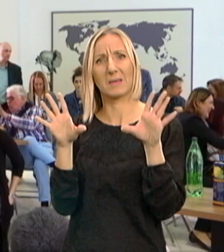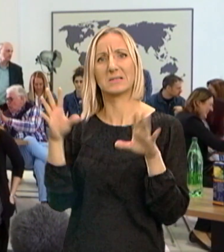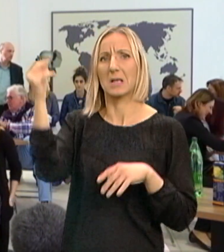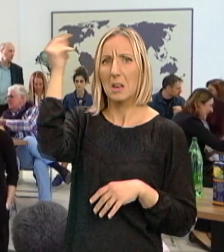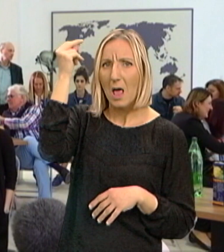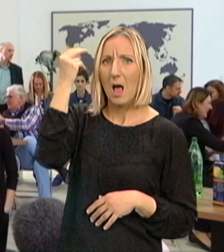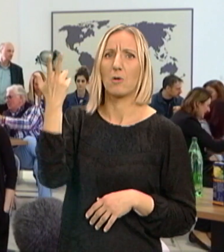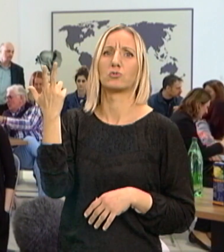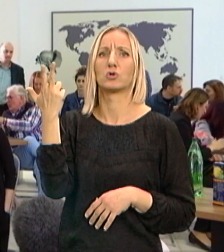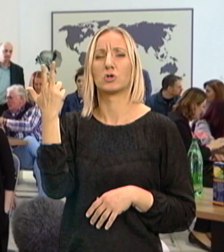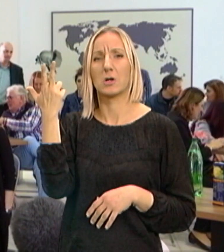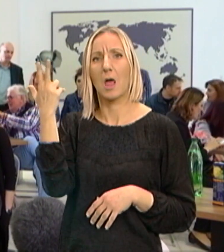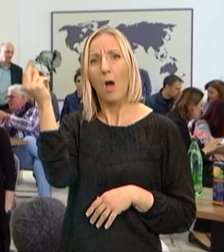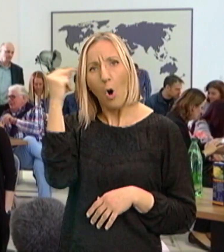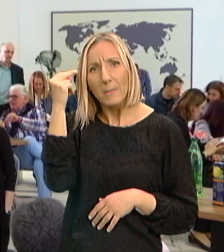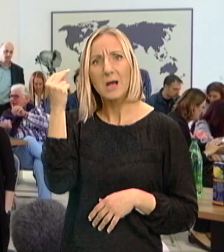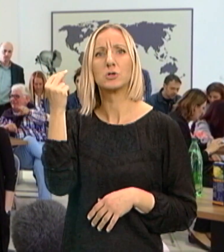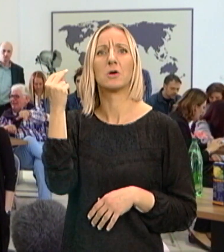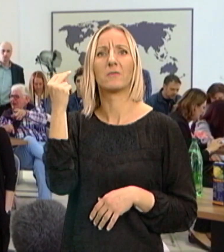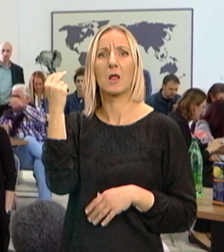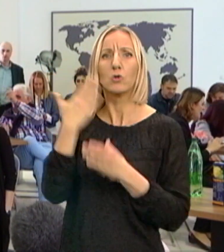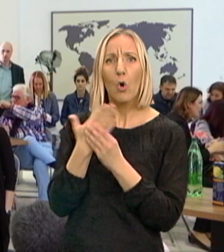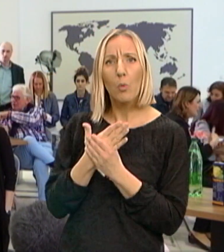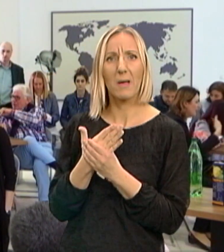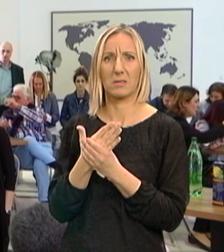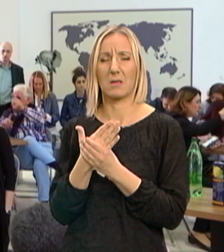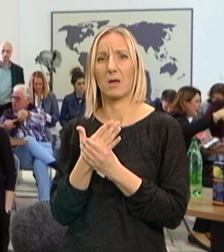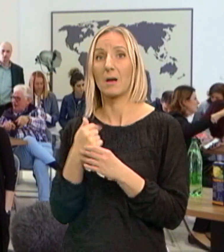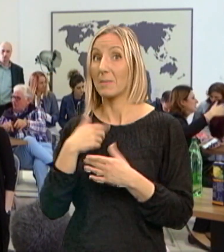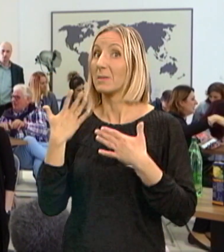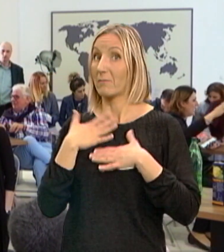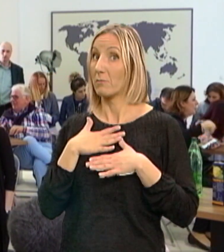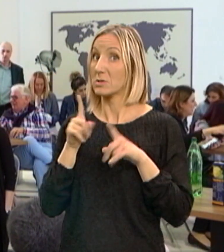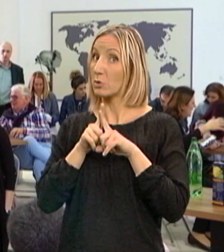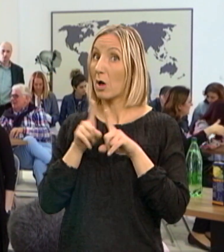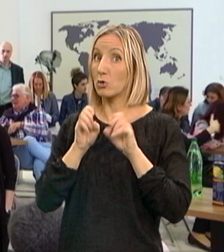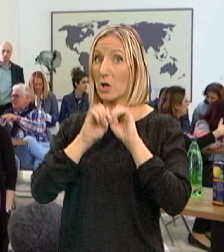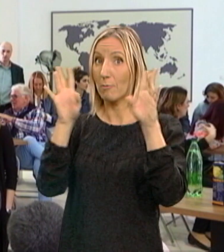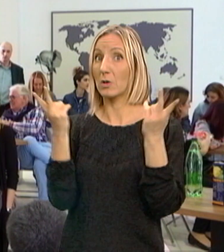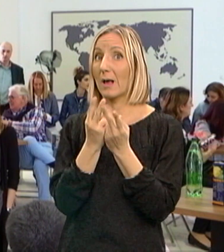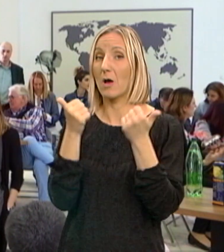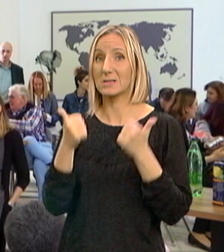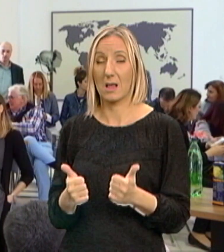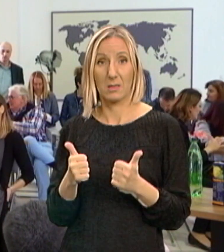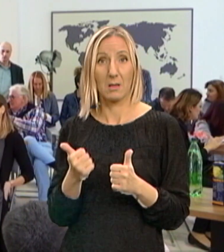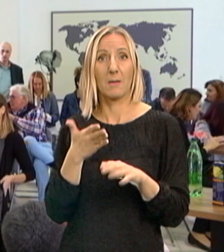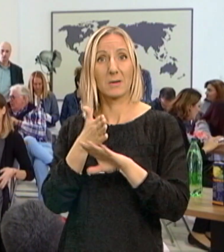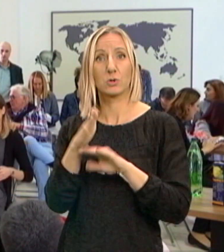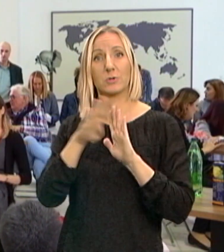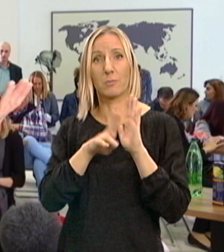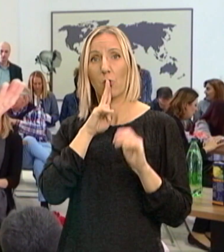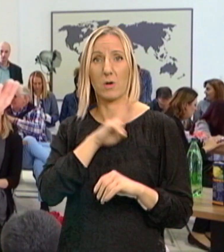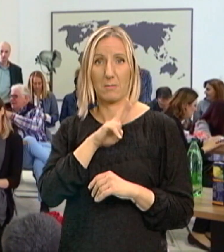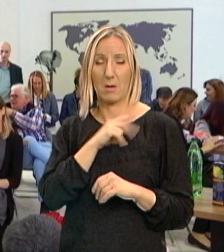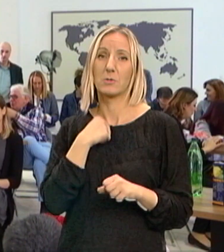naučne, obrazovne, dokumentarne, koje bismo takođe emitovali kao ovaj trenutni pristupačni program koji imamo.